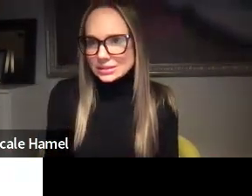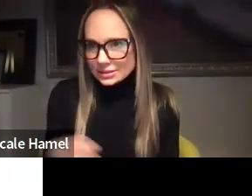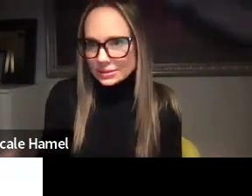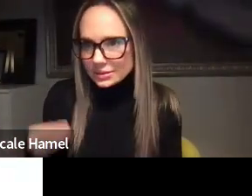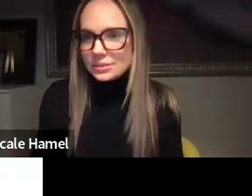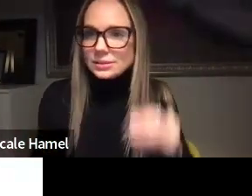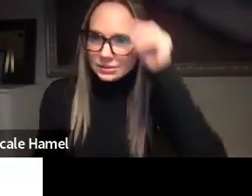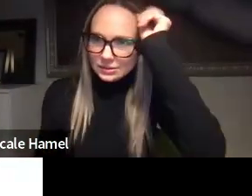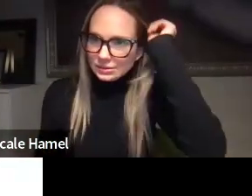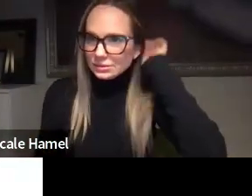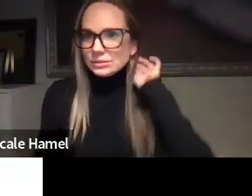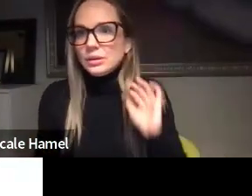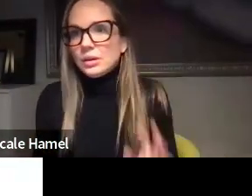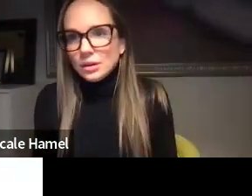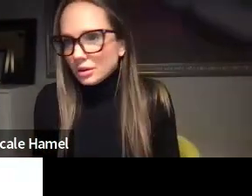C'est